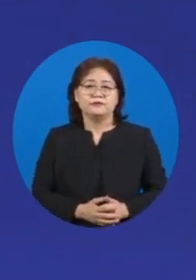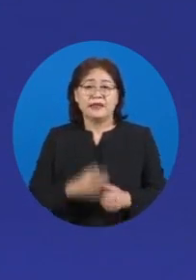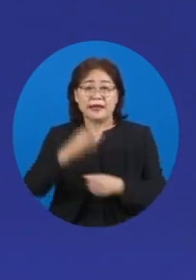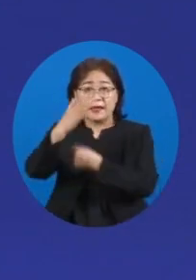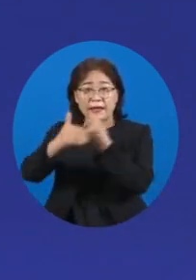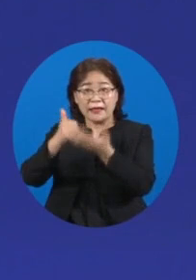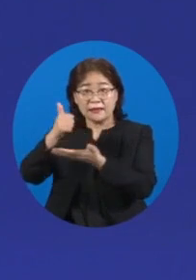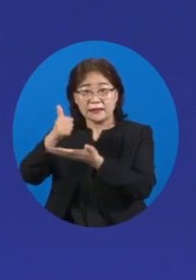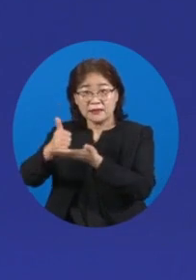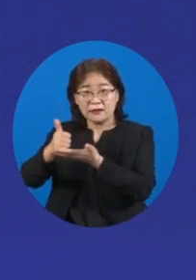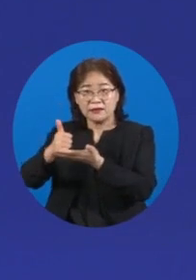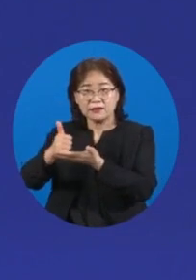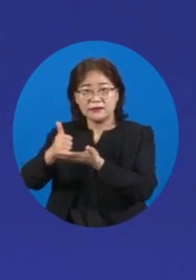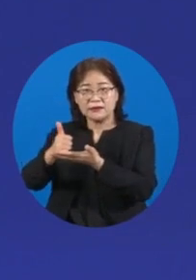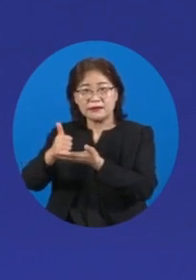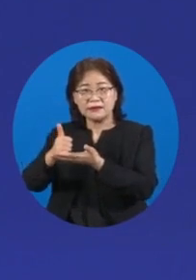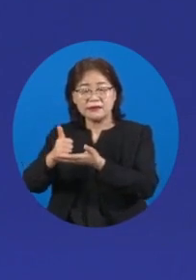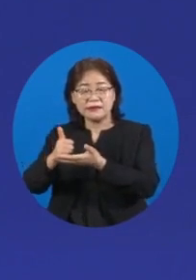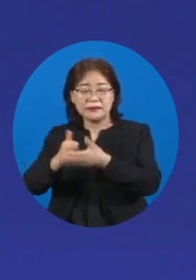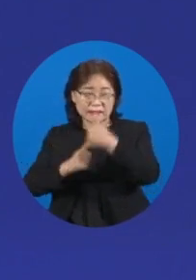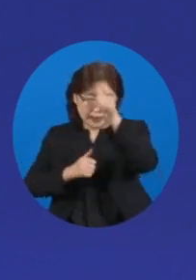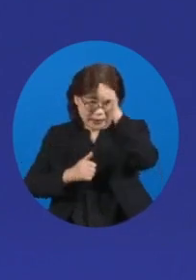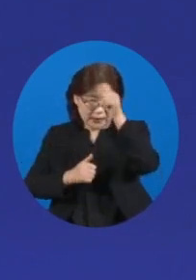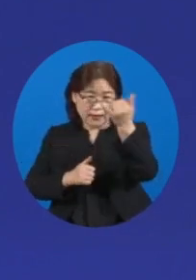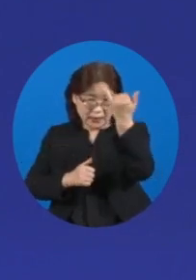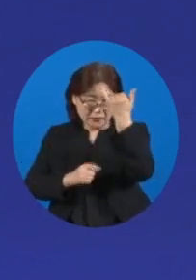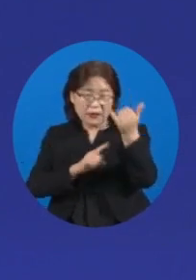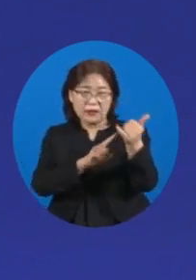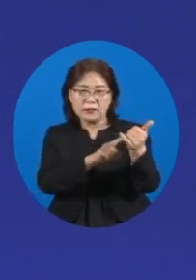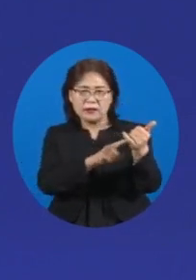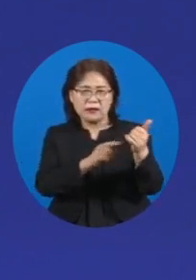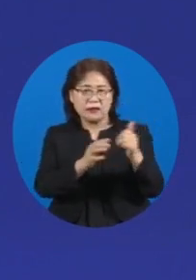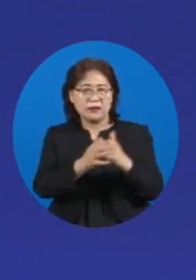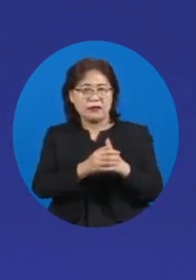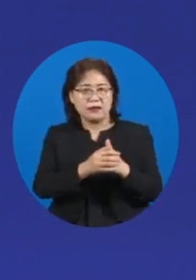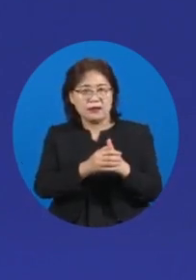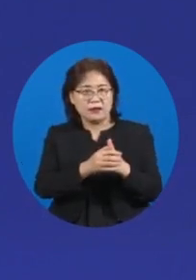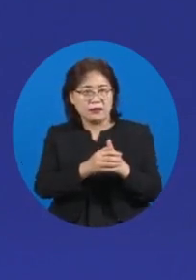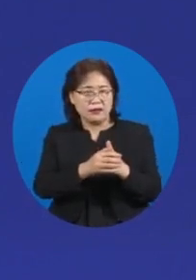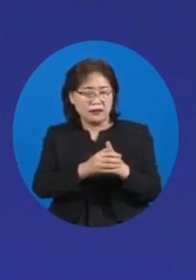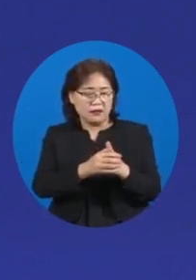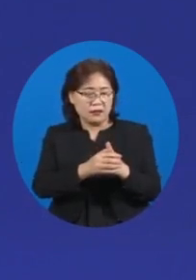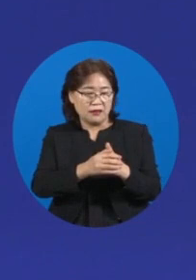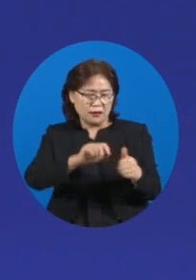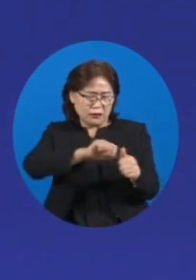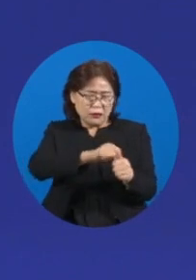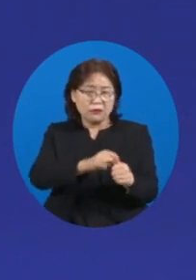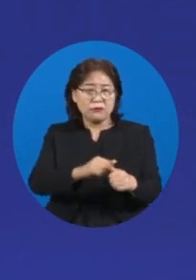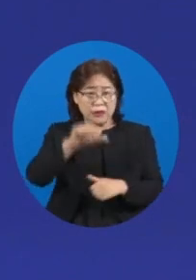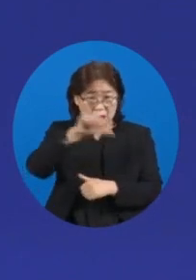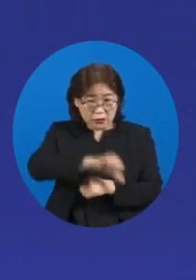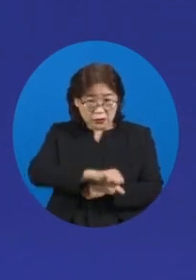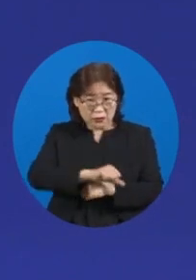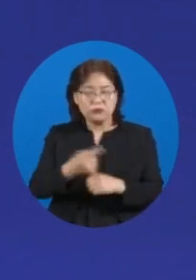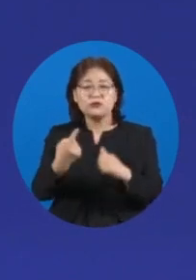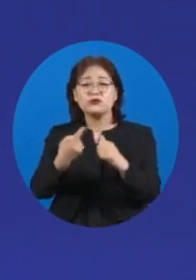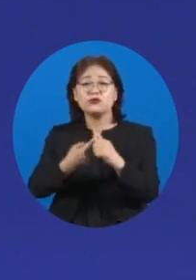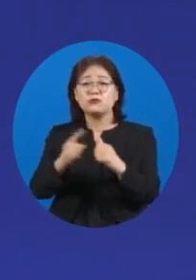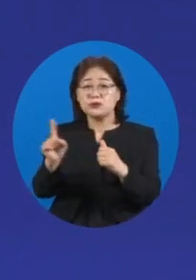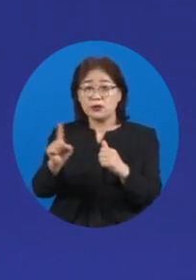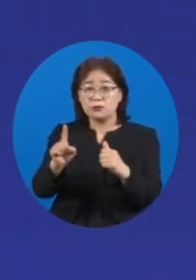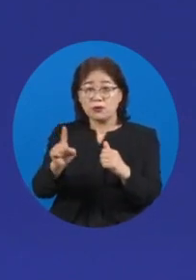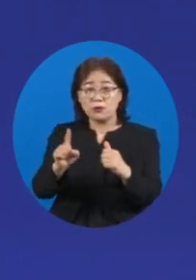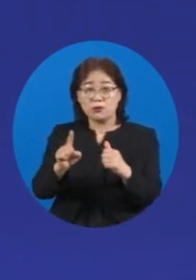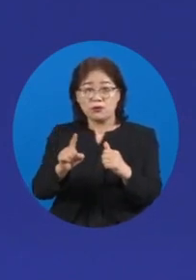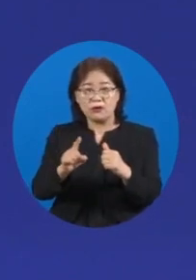하나님께서는 요 아담과 하와에게 그 형벌과 저주를 내리는 데 그 첫번째가 뭐냐 그러면